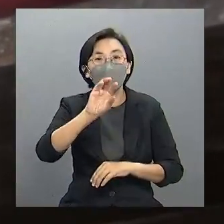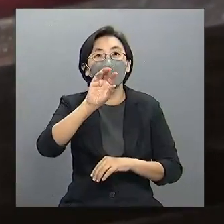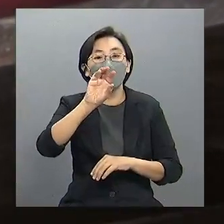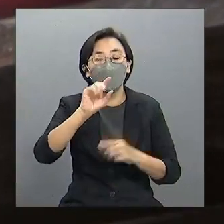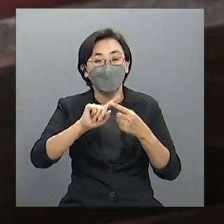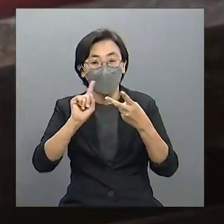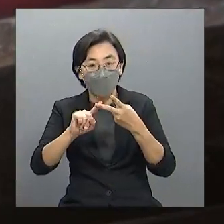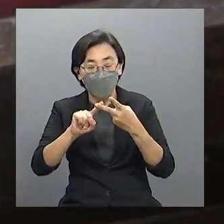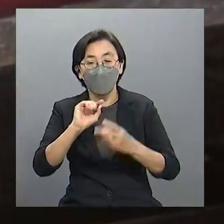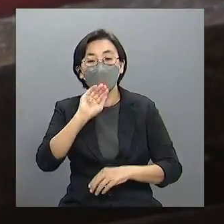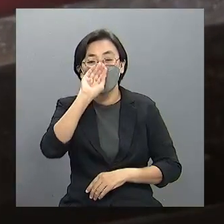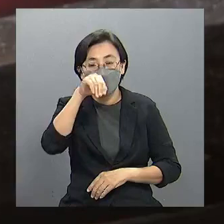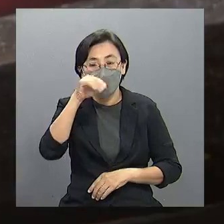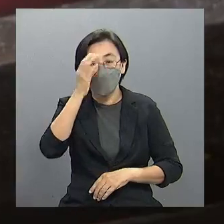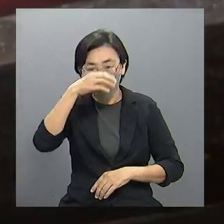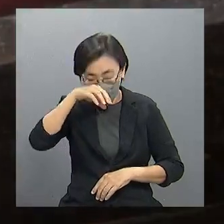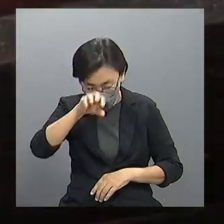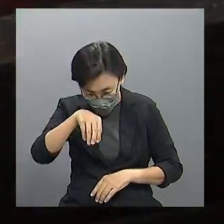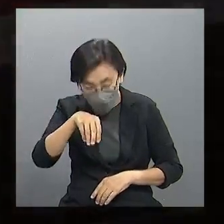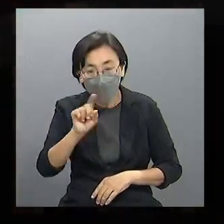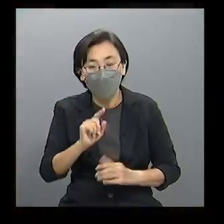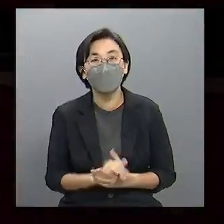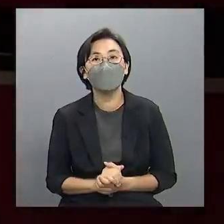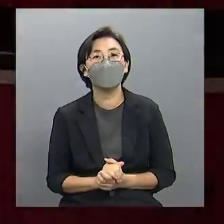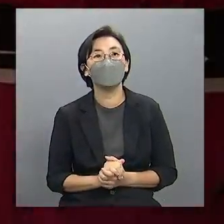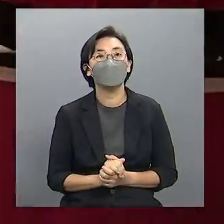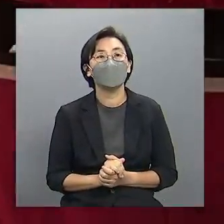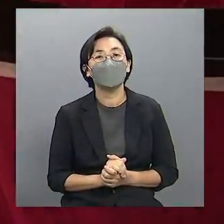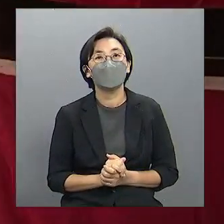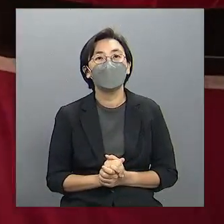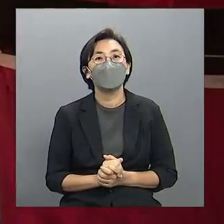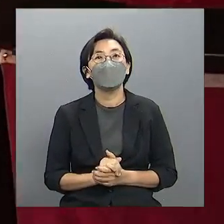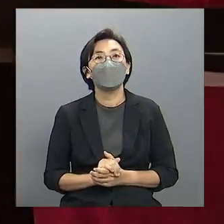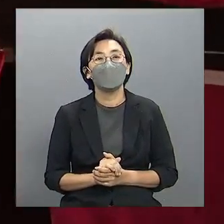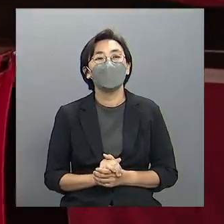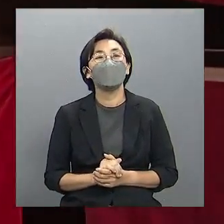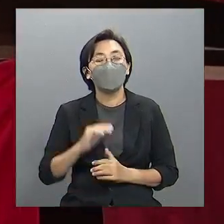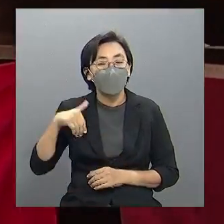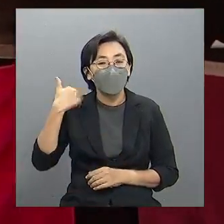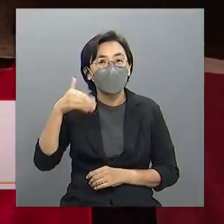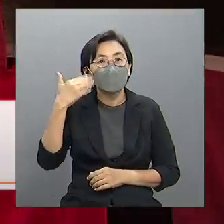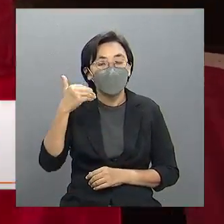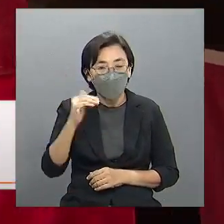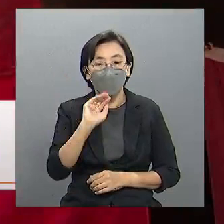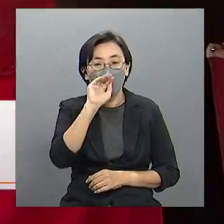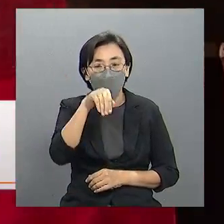ห็นอยู่รายรอบนั้นจะเป็นลักษณะของธงช้างเผือกรับเสด็จเช่นกันแต่มาหลังจากธงช้างเผือกชูงวงครับ